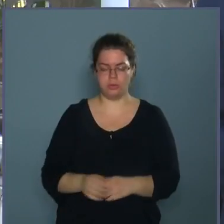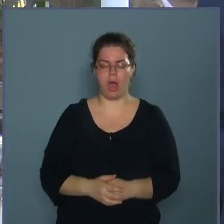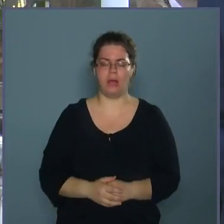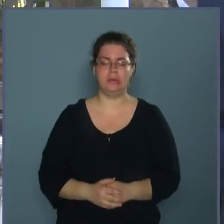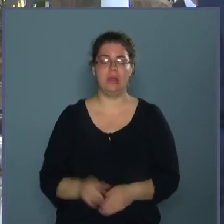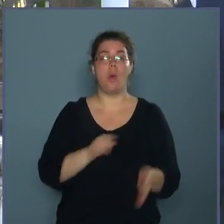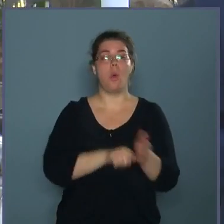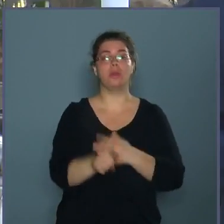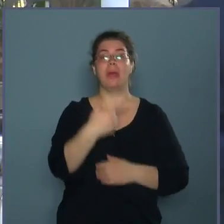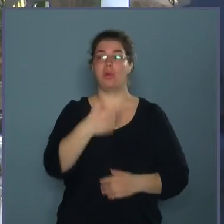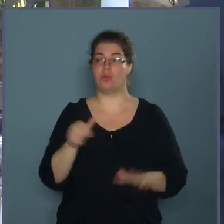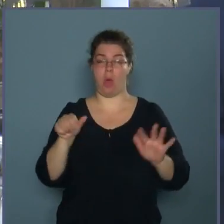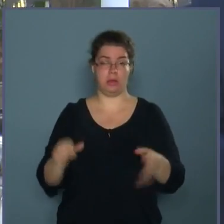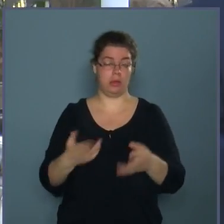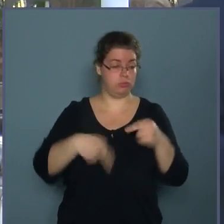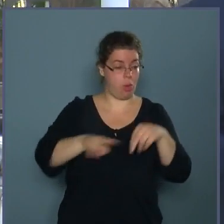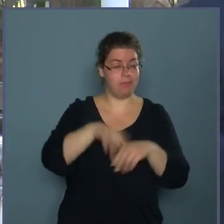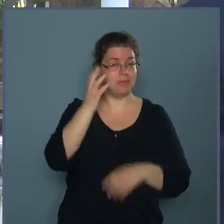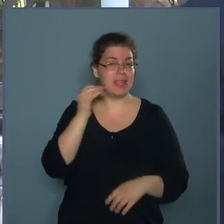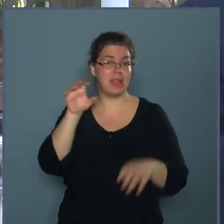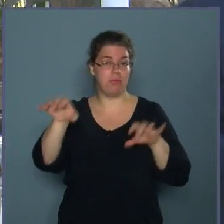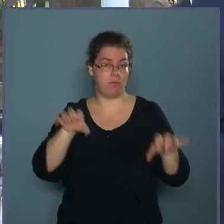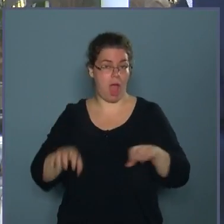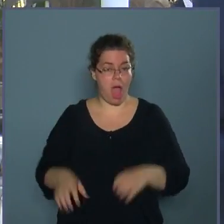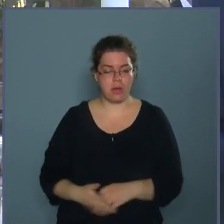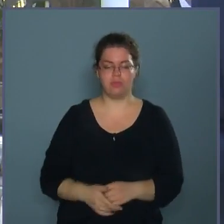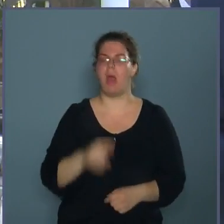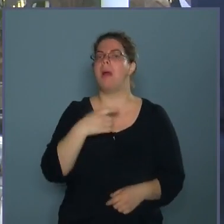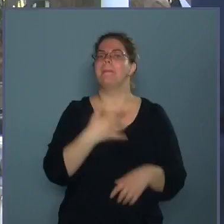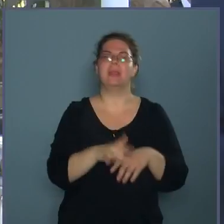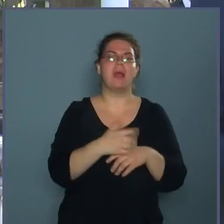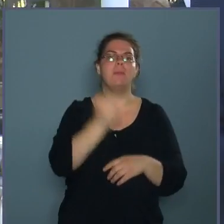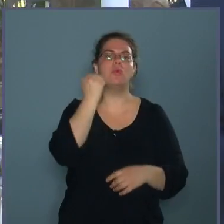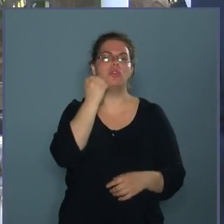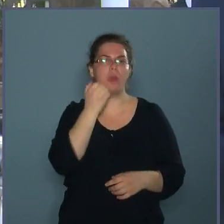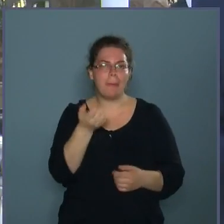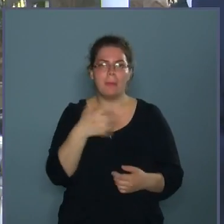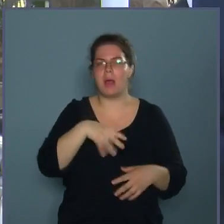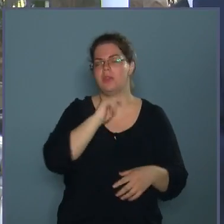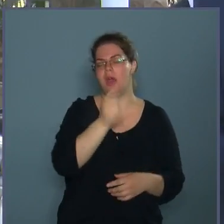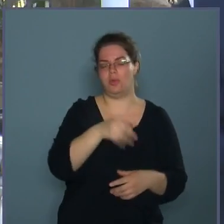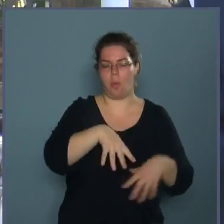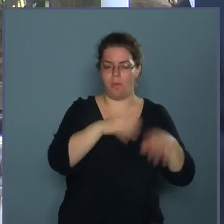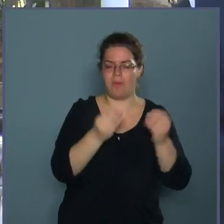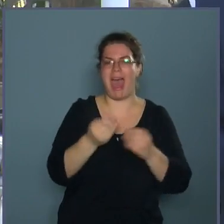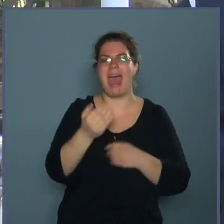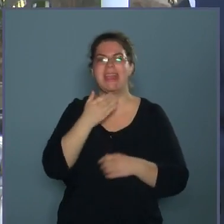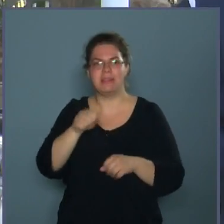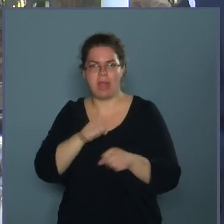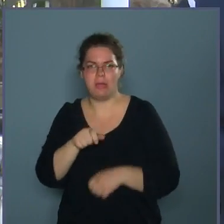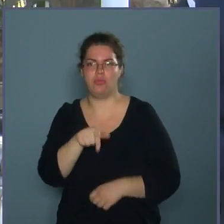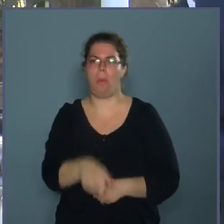Október 26-án több vidéki városban, például Moson-Magyaróvárot, Esztergomban dördültek